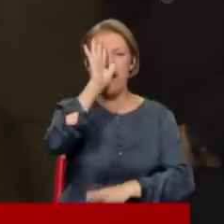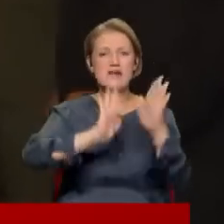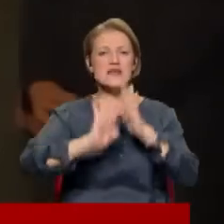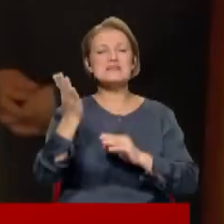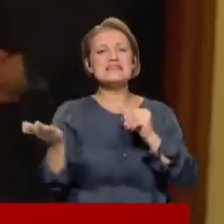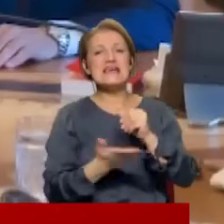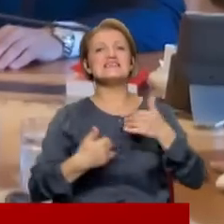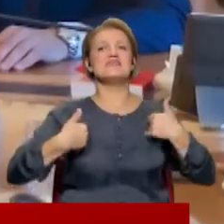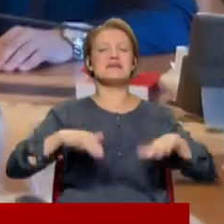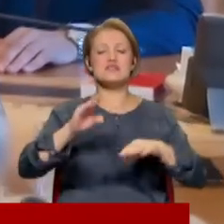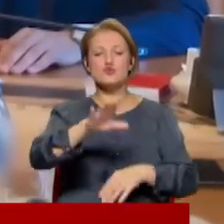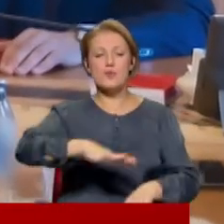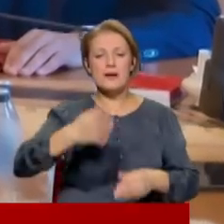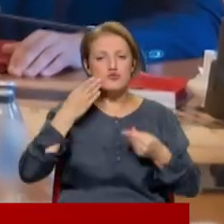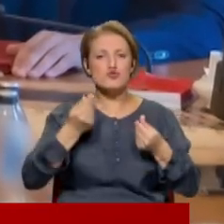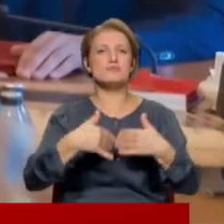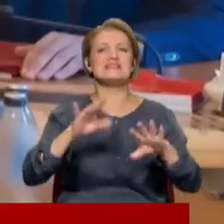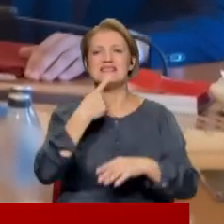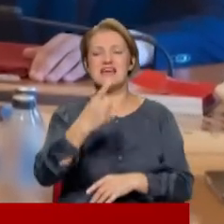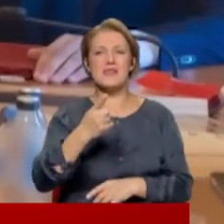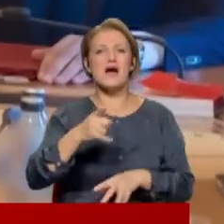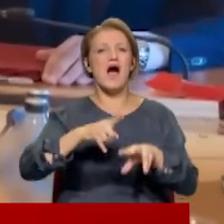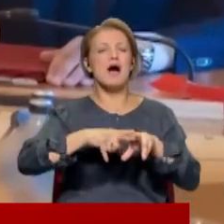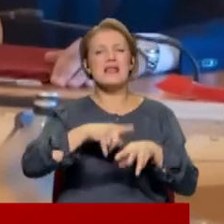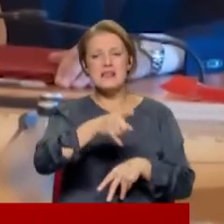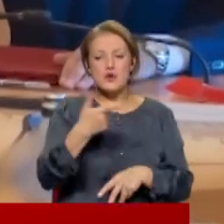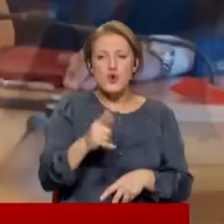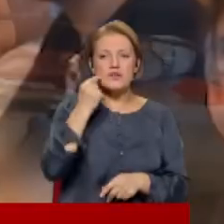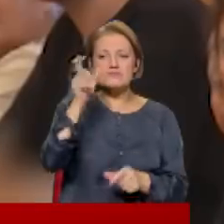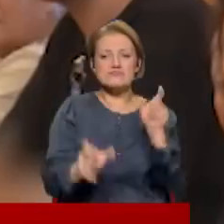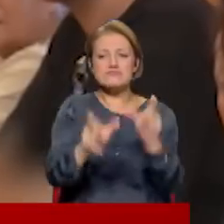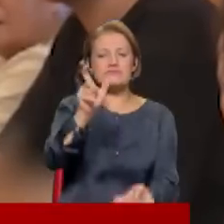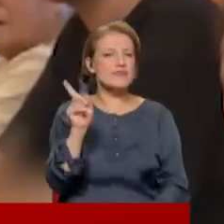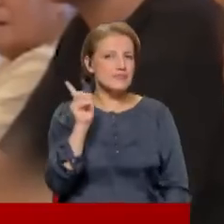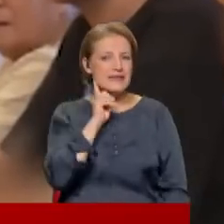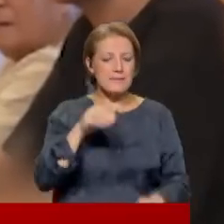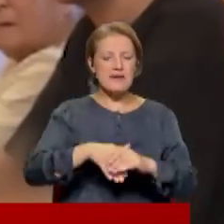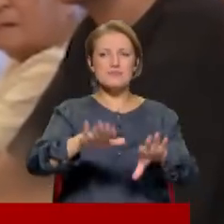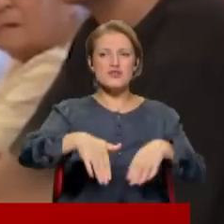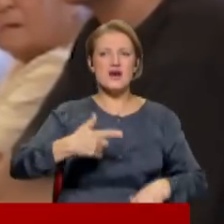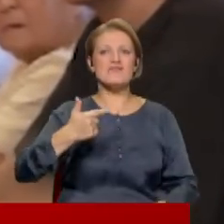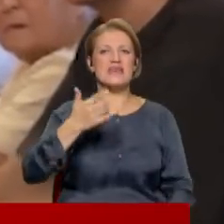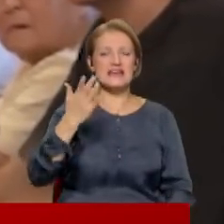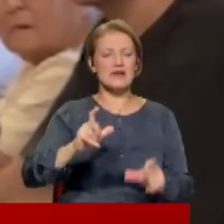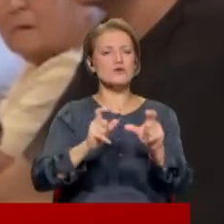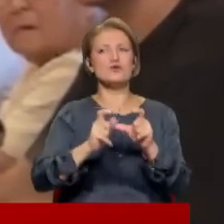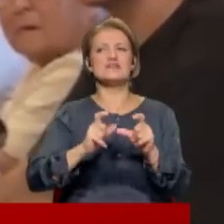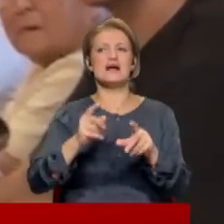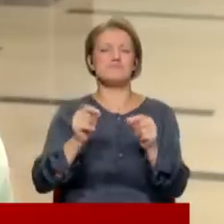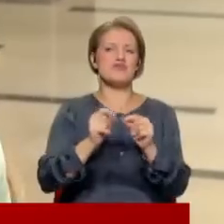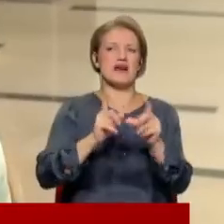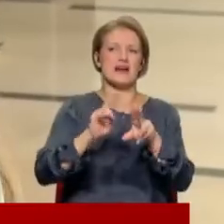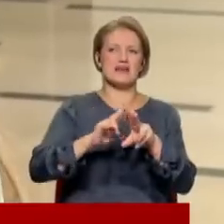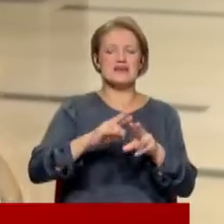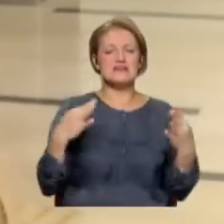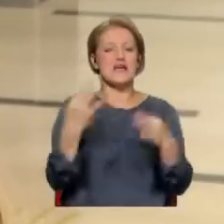ağaçlarımız kesilmesin, toprağımız çürümesin diyen Akbelen köylülerini dinledi. Meclis Başkan Vekili Gülizar Biçer Karaca ile birlikte.